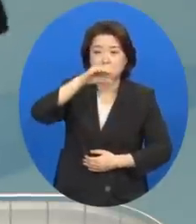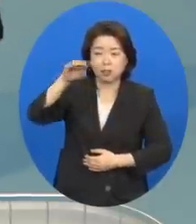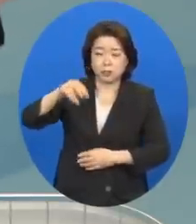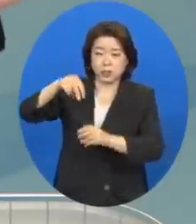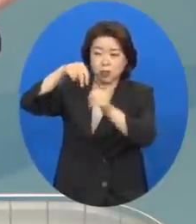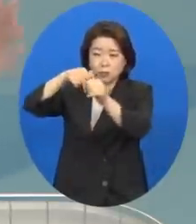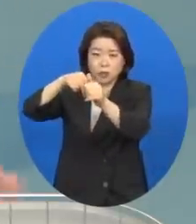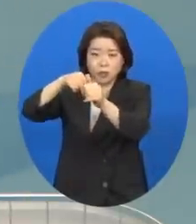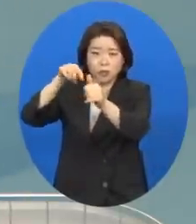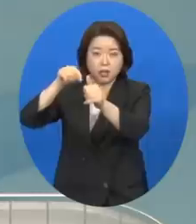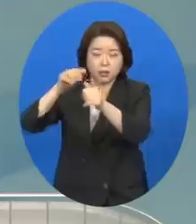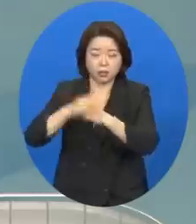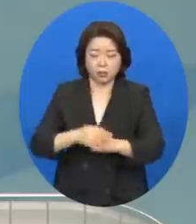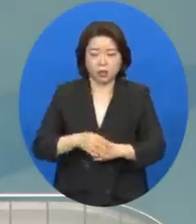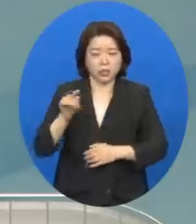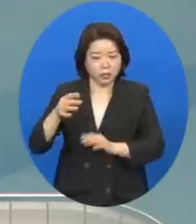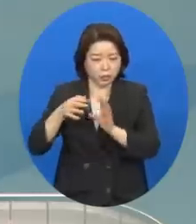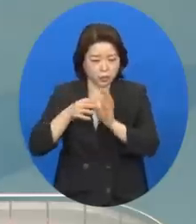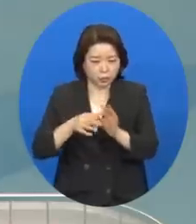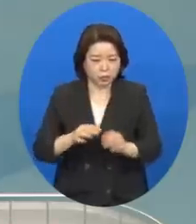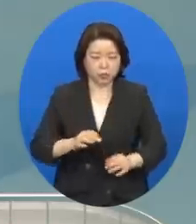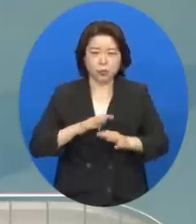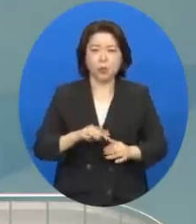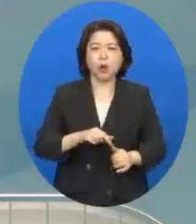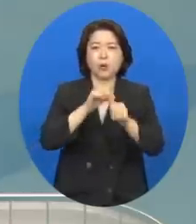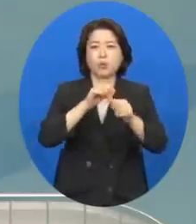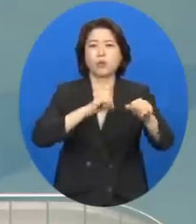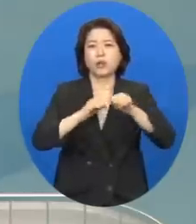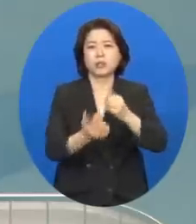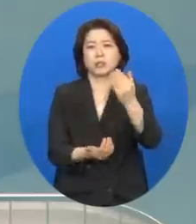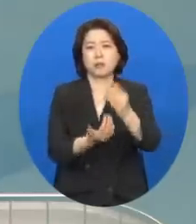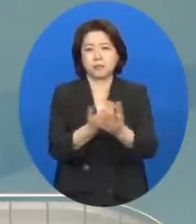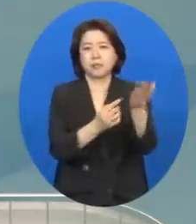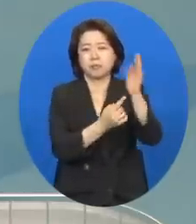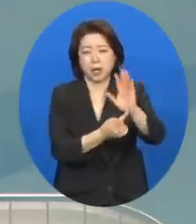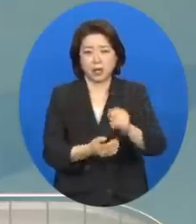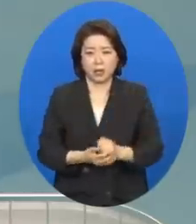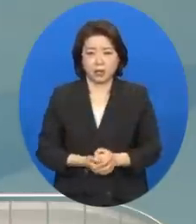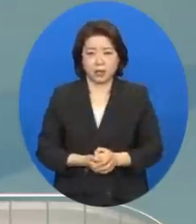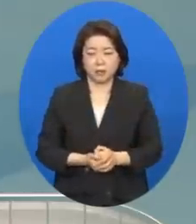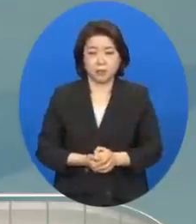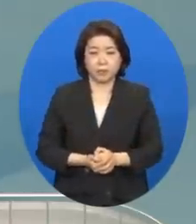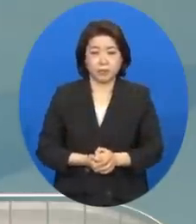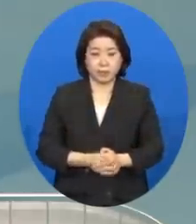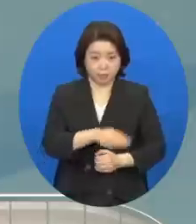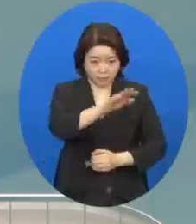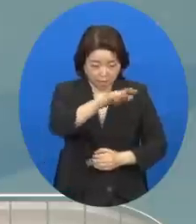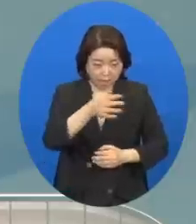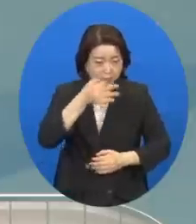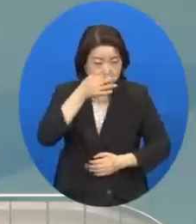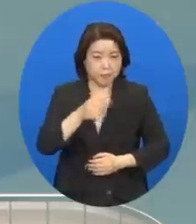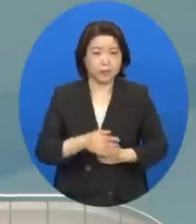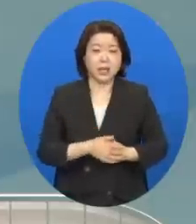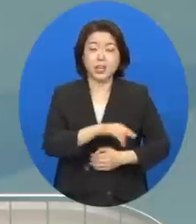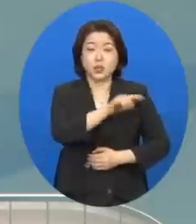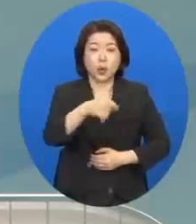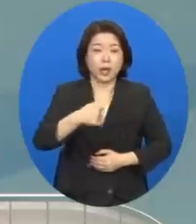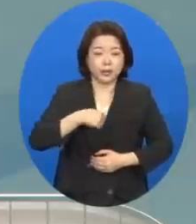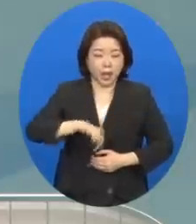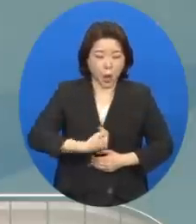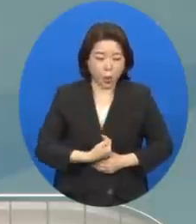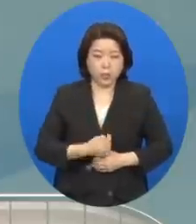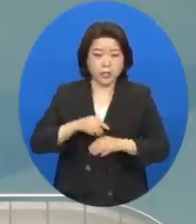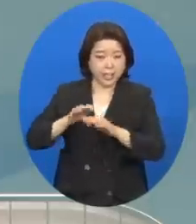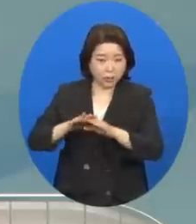놀라운 구원의 역사가 이루어진 거예요. 32절에 보아라, 너희가 나를 혼자 버려두고 제각기 자기